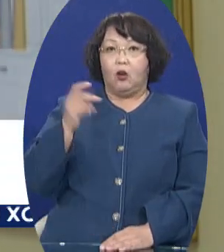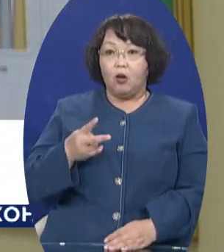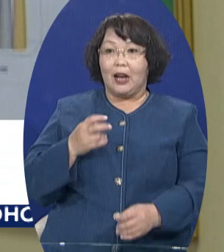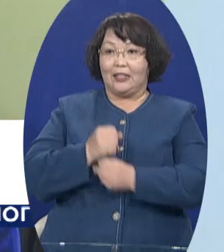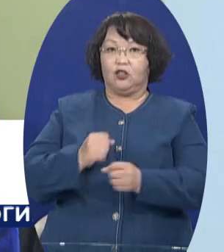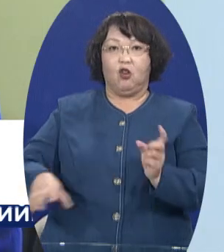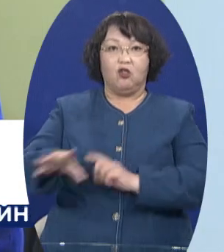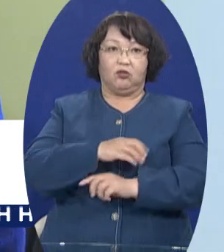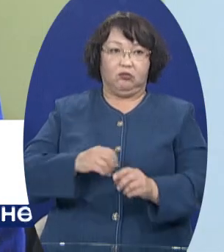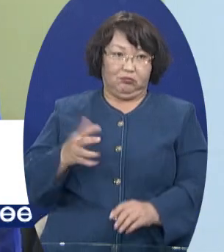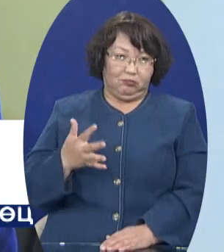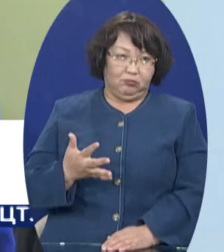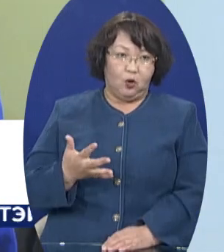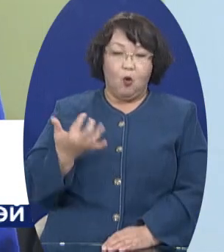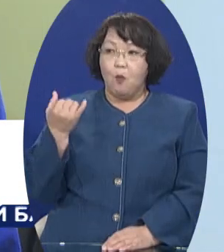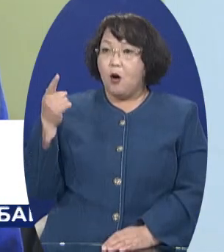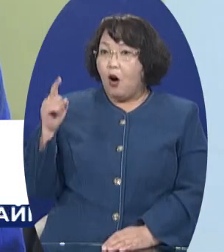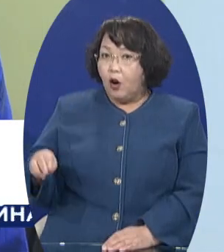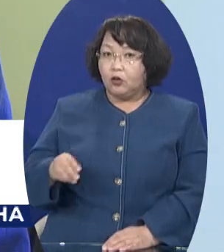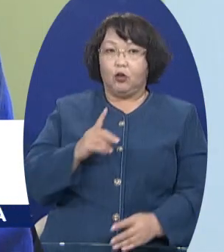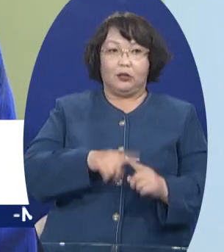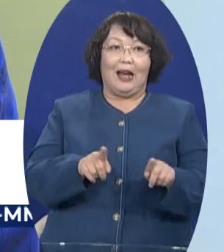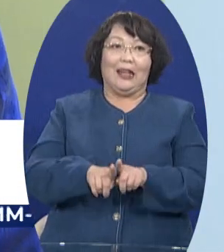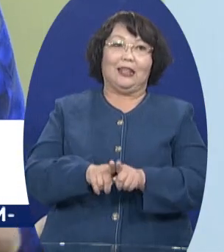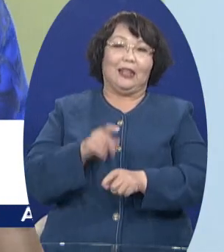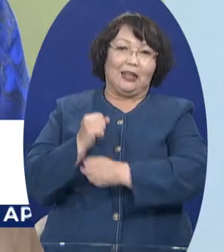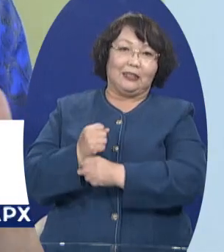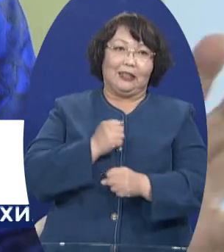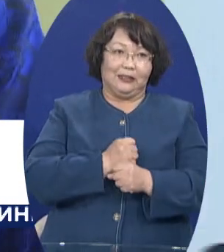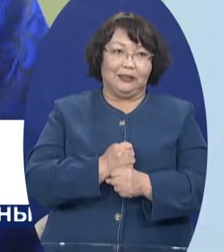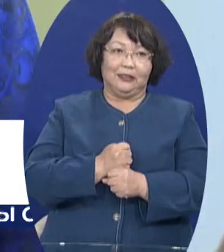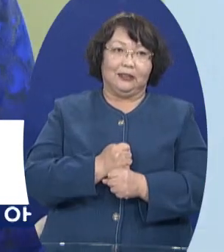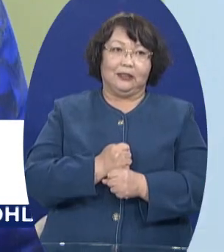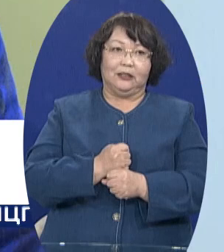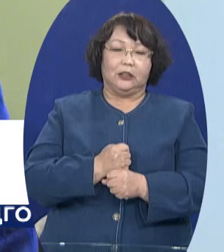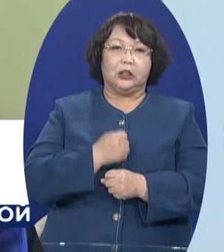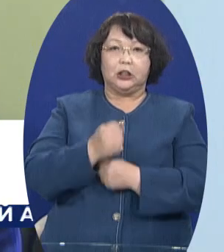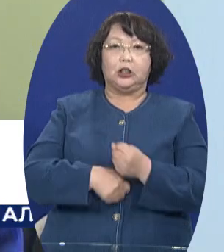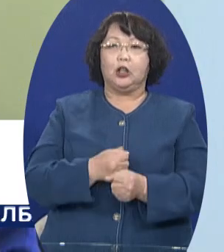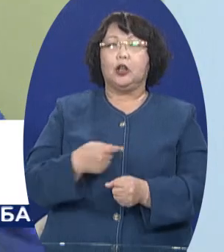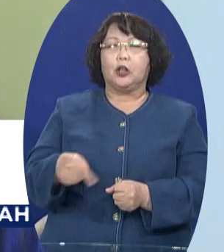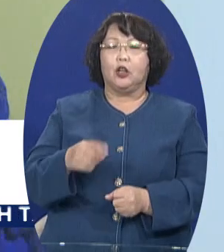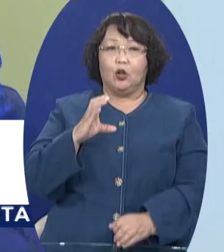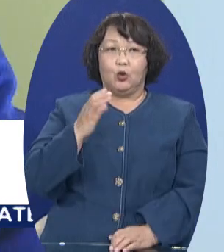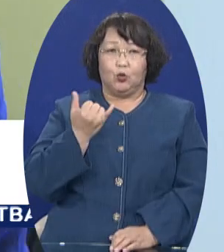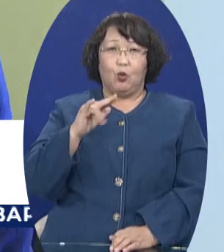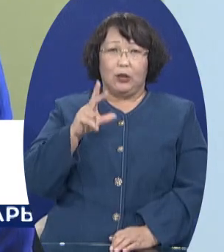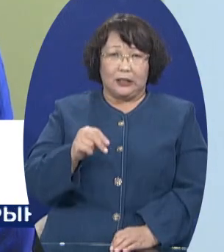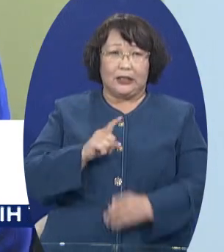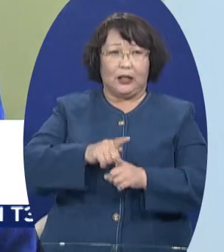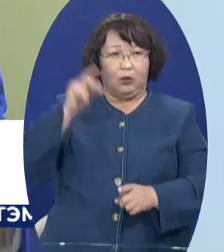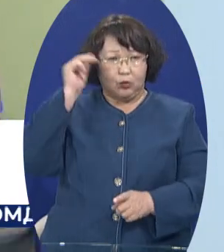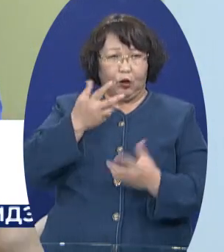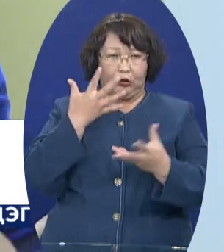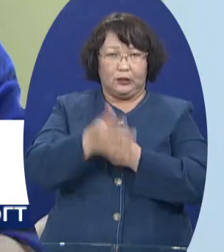сувлагчаар сурах, эмчээр сурах хоёр баг жил нь ойролцоод байхгүй. Тэгэхээр хүмүүс заа сувлагчаар би ийм олон жил сурчснаас эмчид сурчий гэдэг